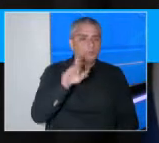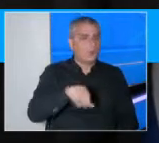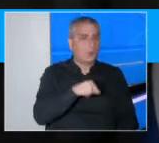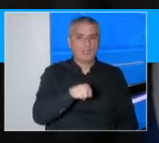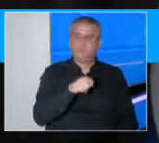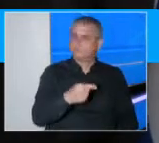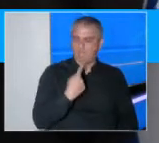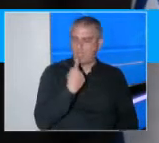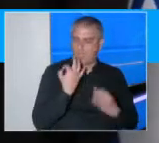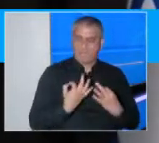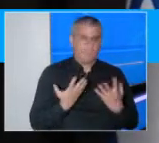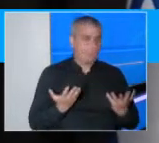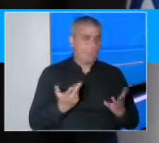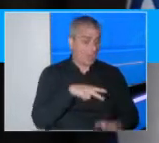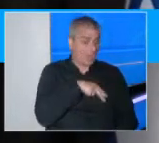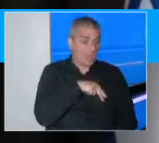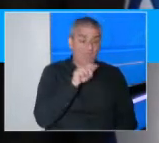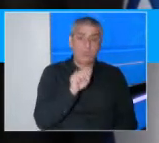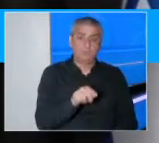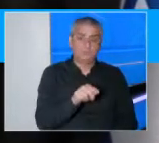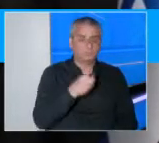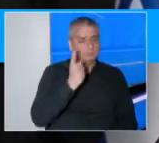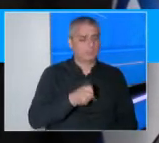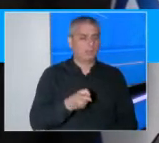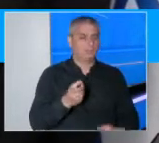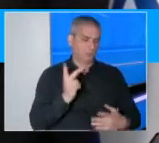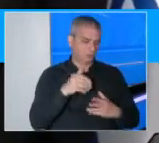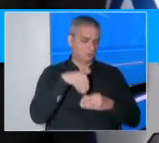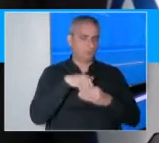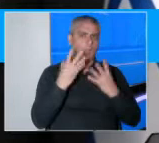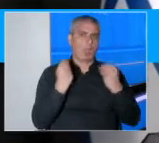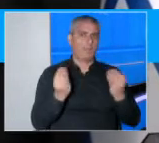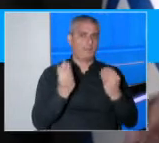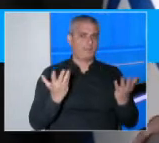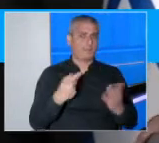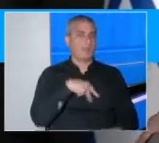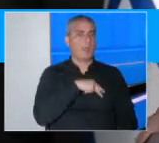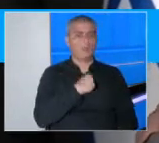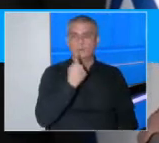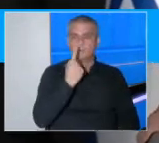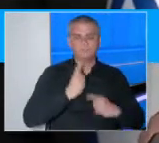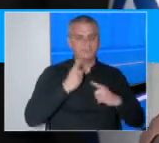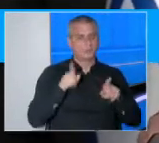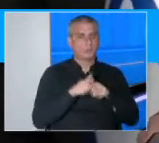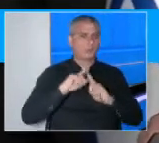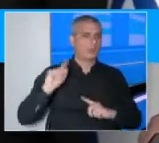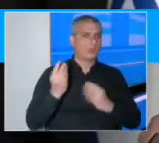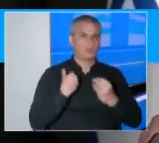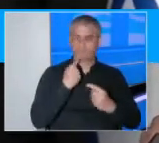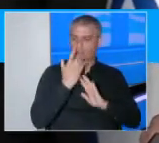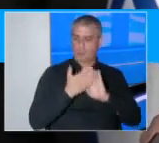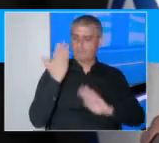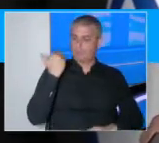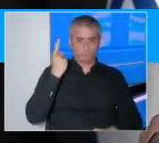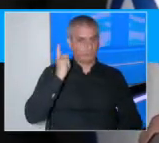לקח היא אמירה. זאת אומרת, באחריות הזו צריך, יש מאחורי הרבה דברים. האחריות אומרת בדיוק את כל הדברים שאמרתי קודם. היא